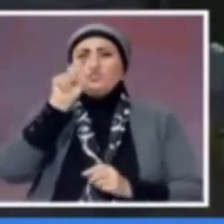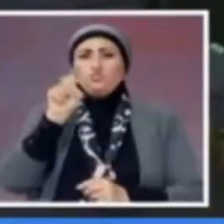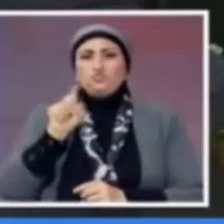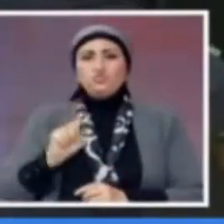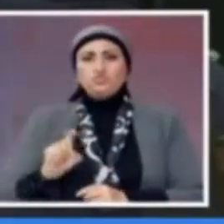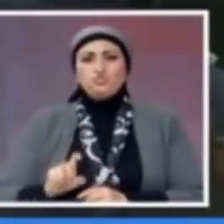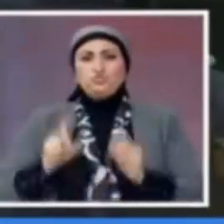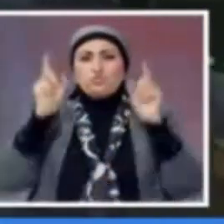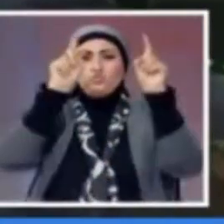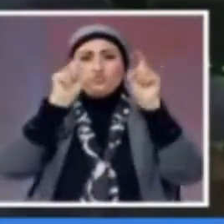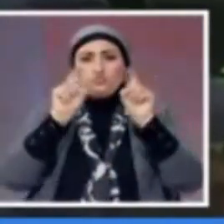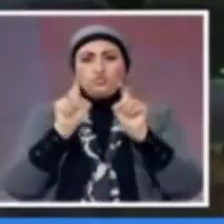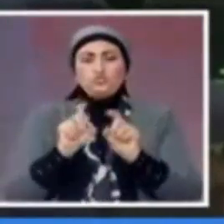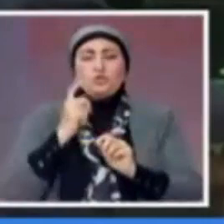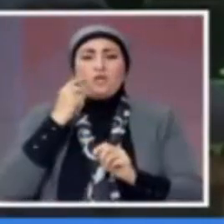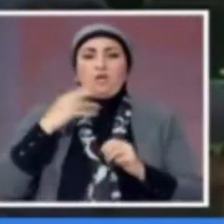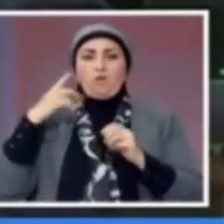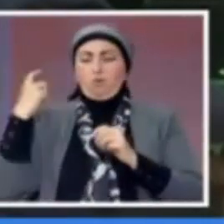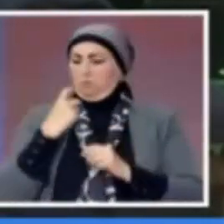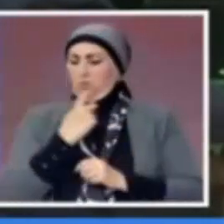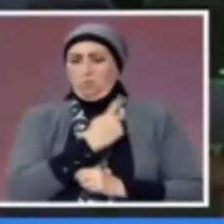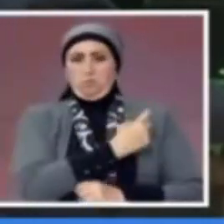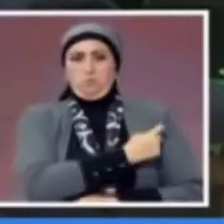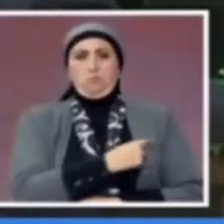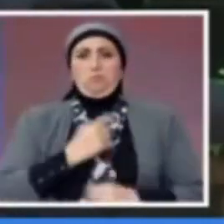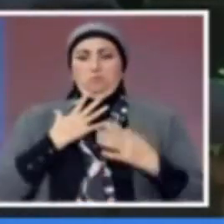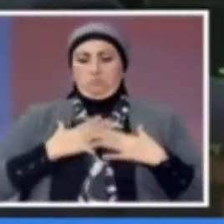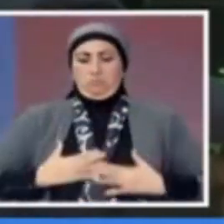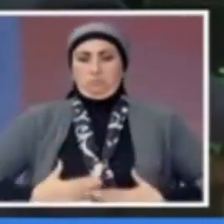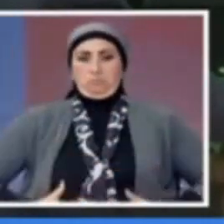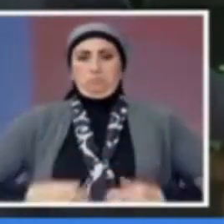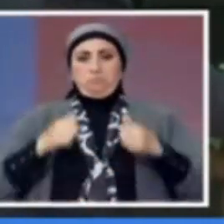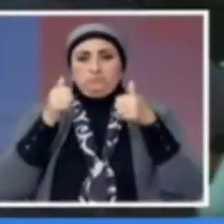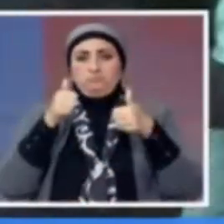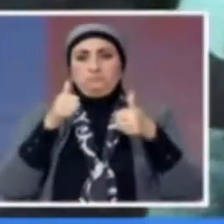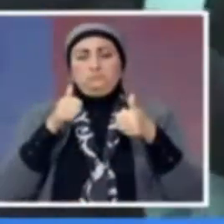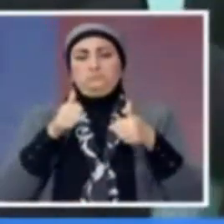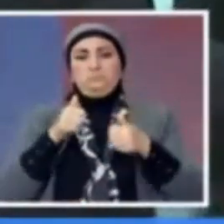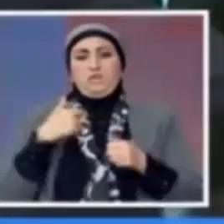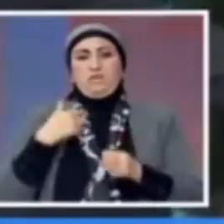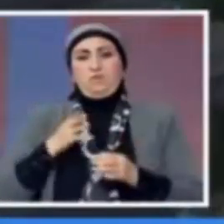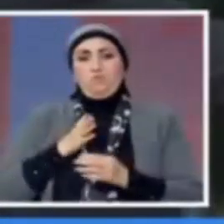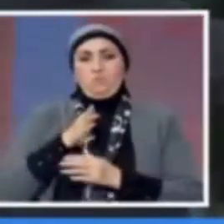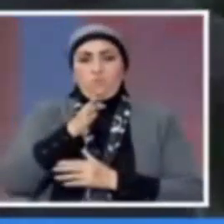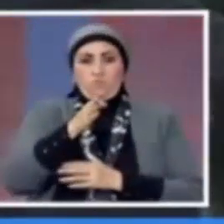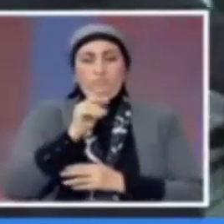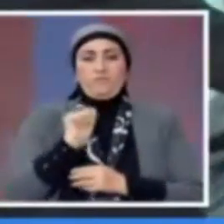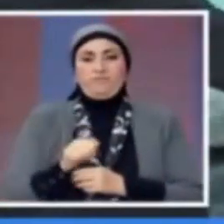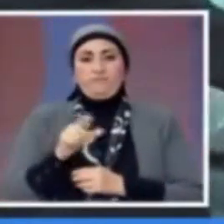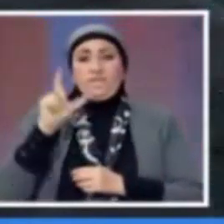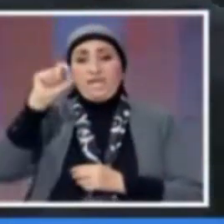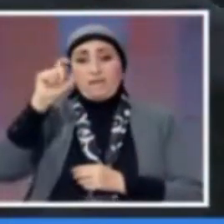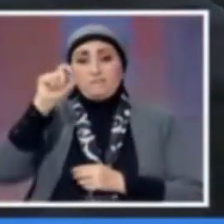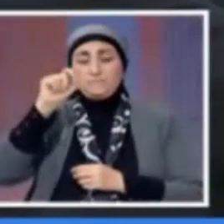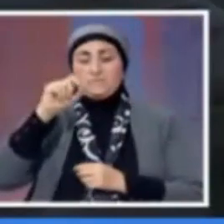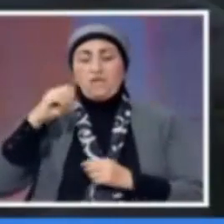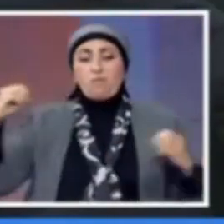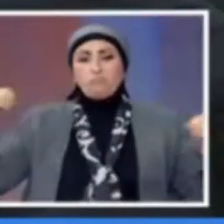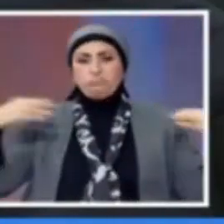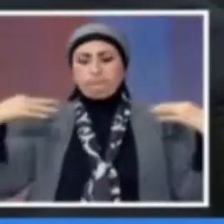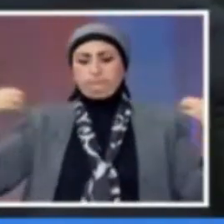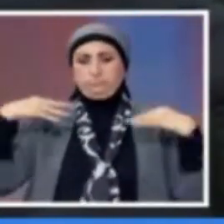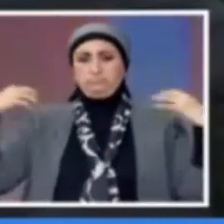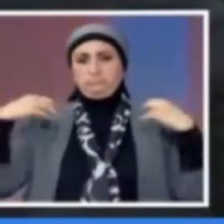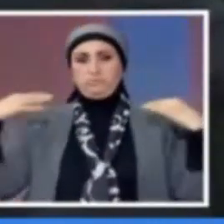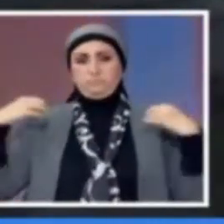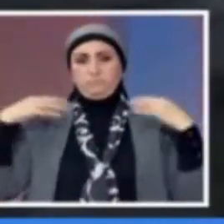ارجع تاني لدورتي تاني. يفضل لمجرد انه يخش السنسور بيشتغل، في 5 رشاشات بيشتغلوا، 2 جانبيين من كل اتجاه